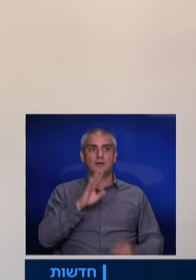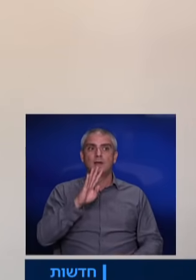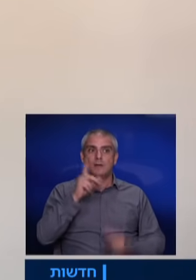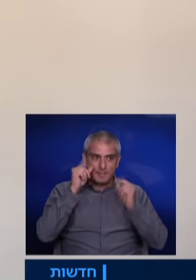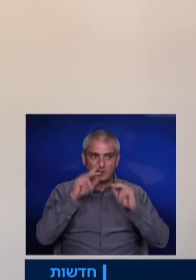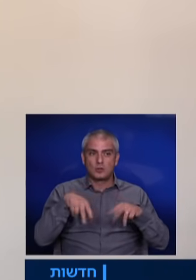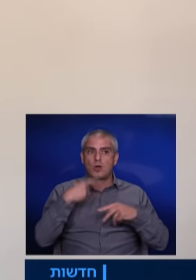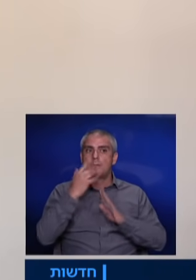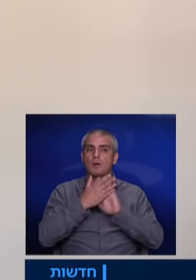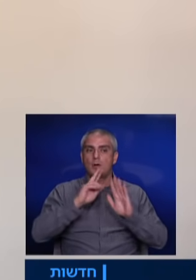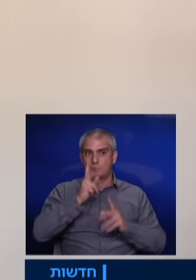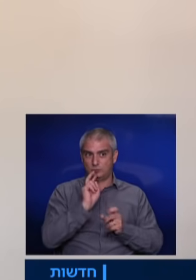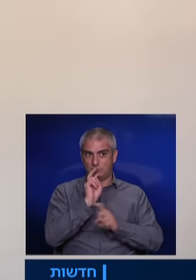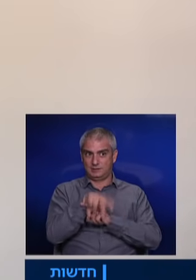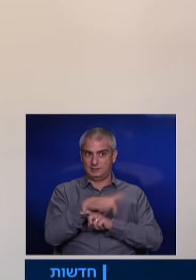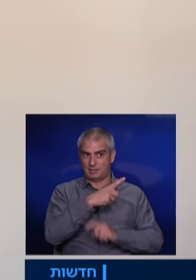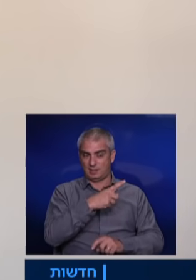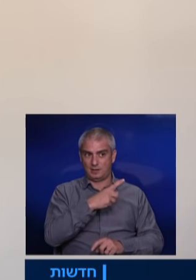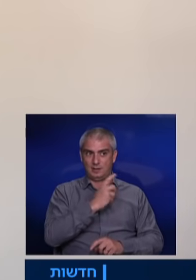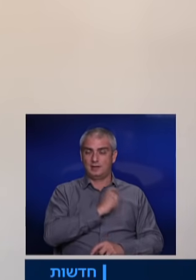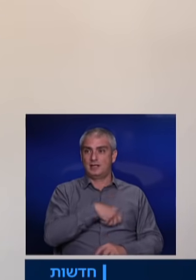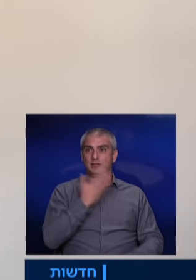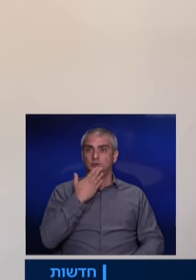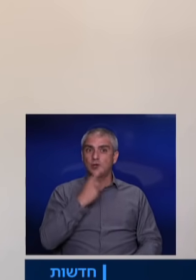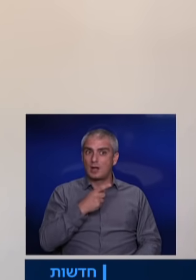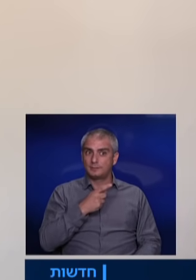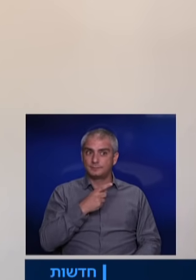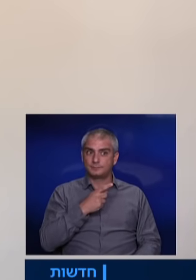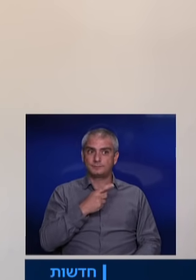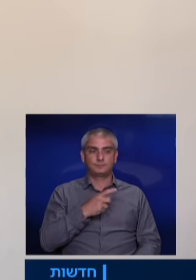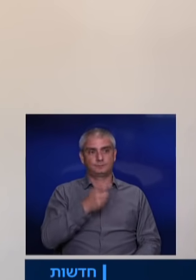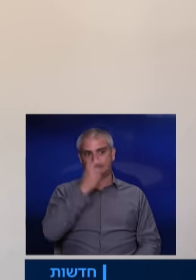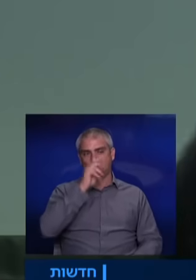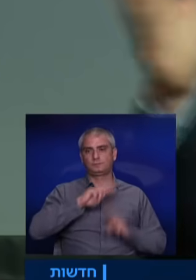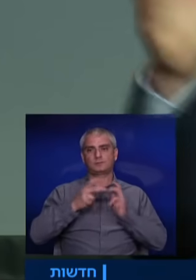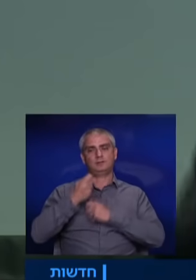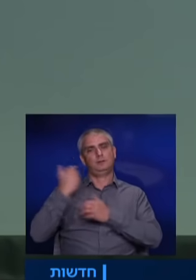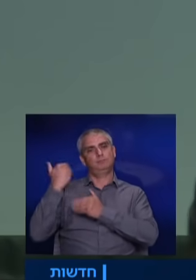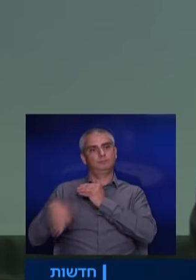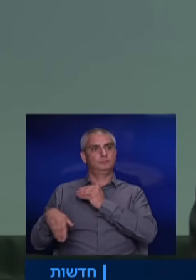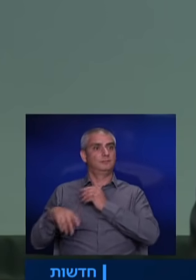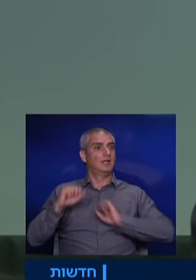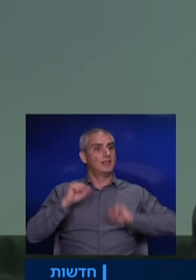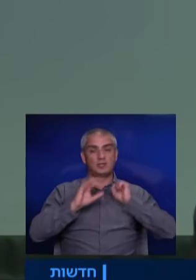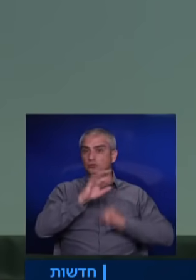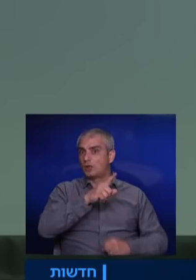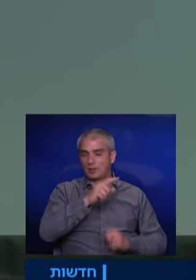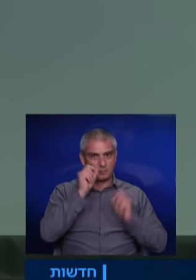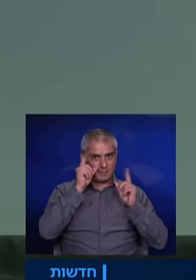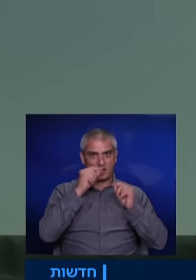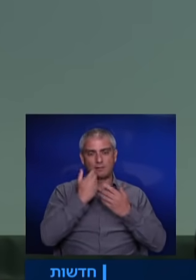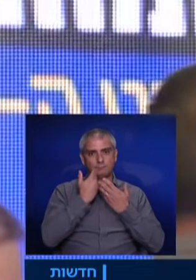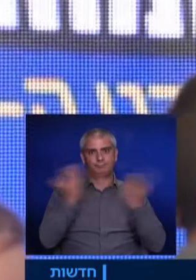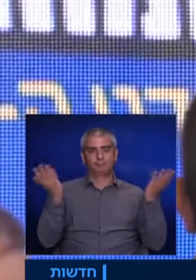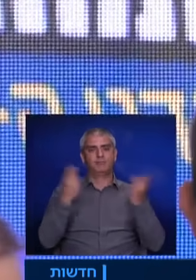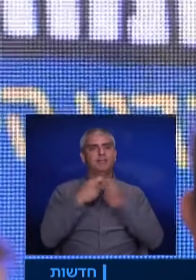חוזר ואומר ומספר שעם כניסתו לעיריית ירושלים הוא עזב את עולם העסקים. התנהלותו של ברקת נחשפת בתחקיר של